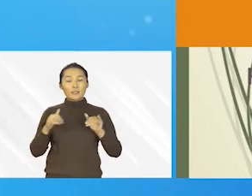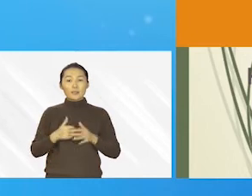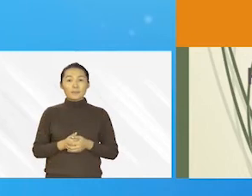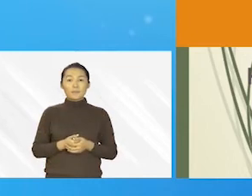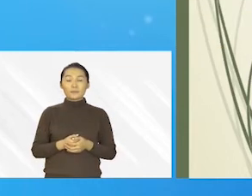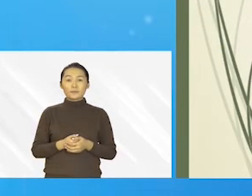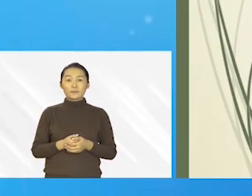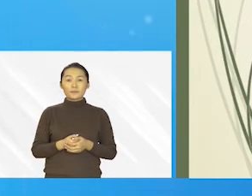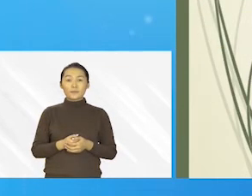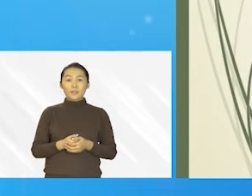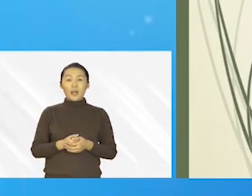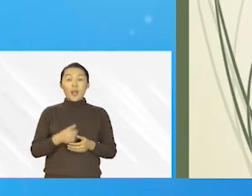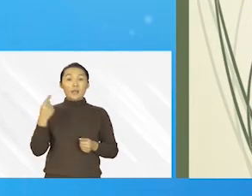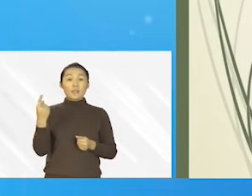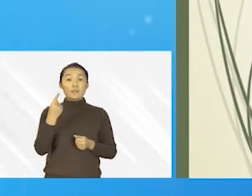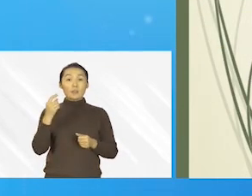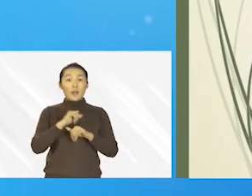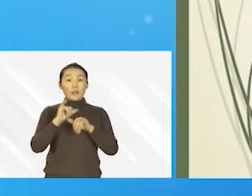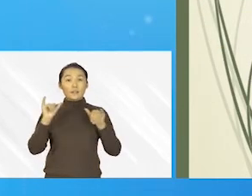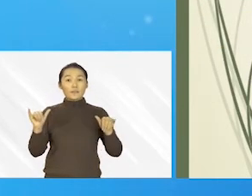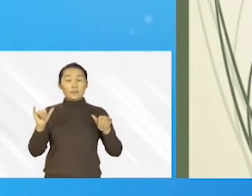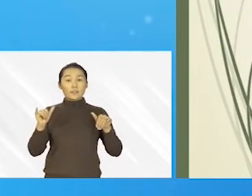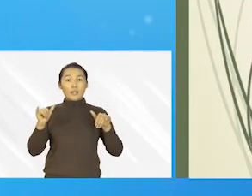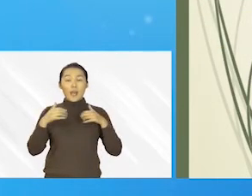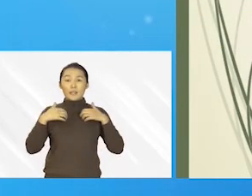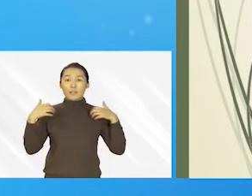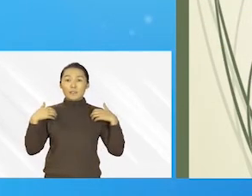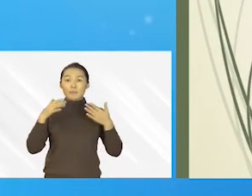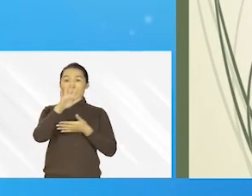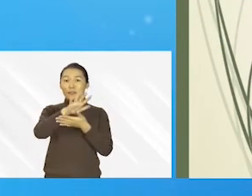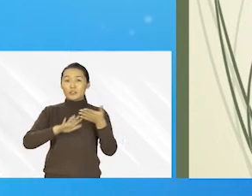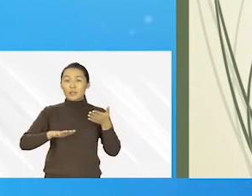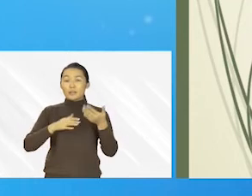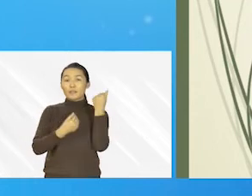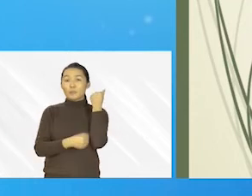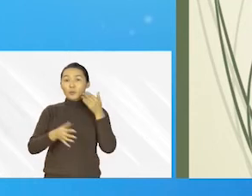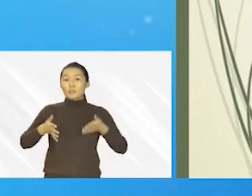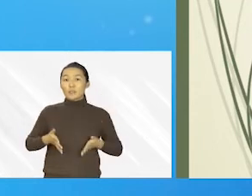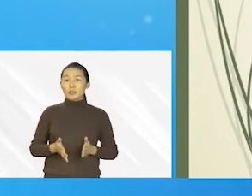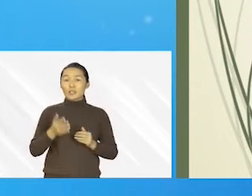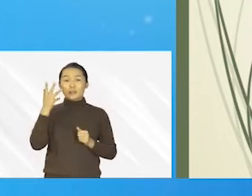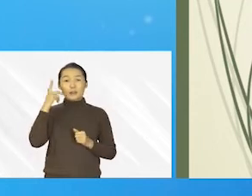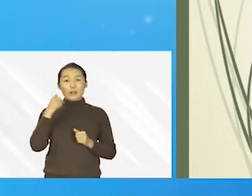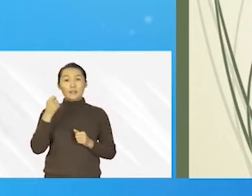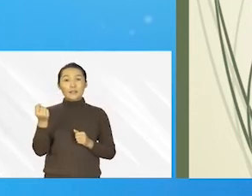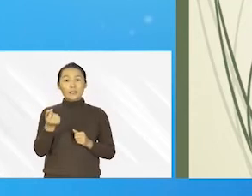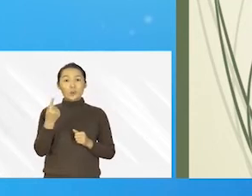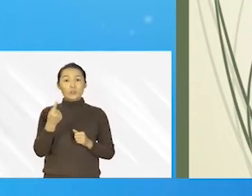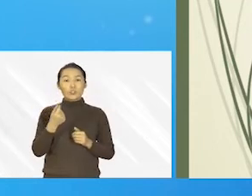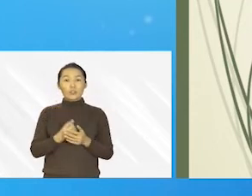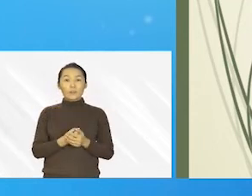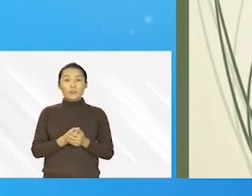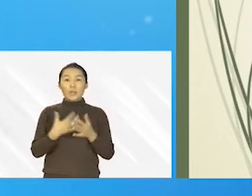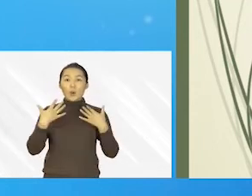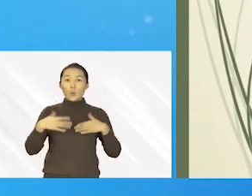развития. Индивидуальное развитие организма продолжается и после его рождения, когда зародыш